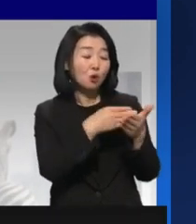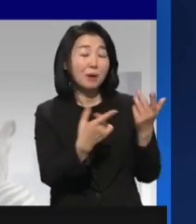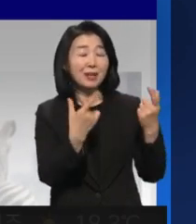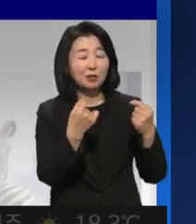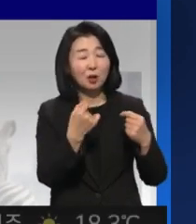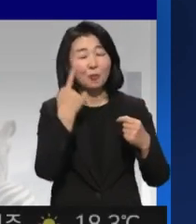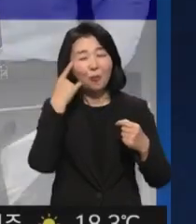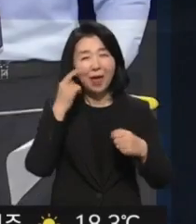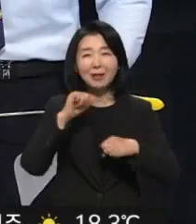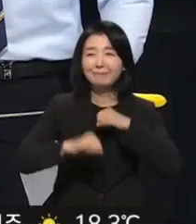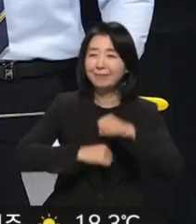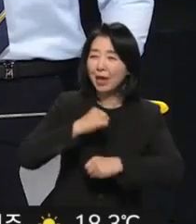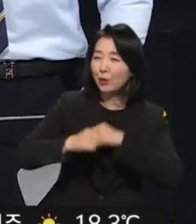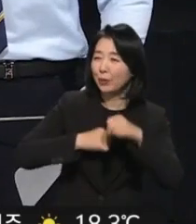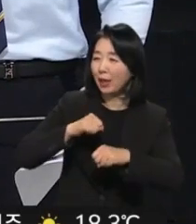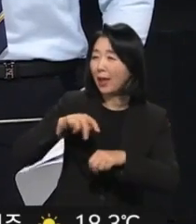활보하겠습니다.